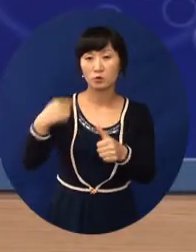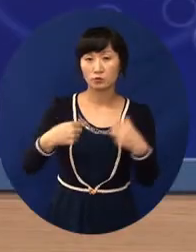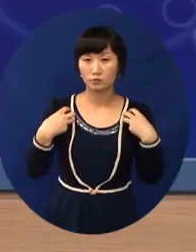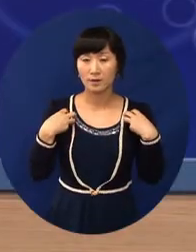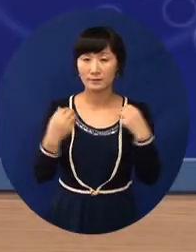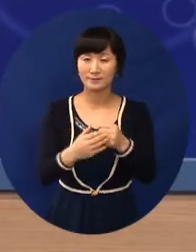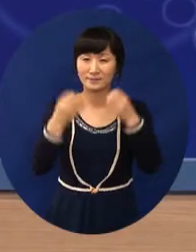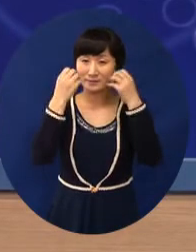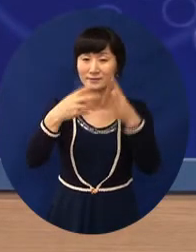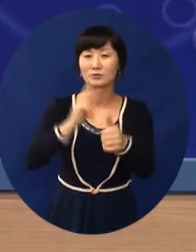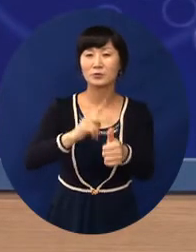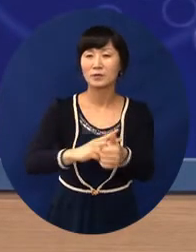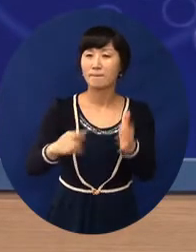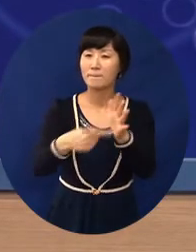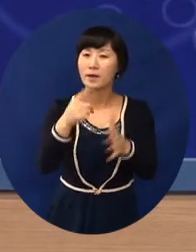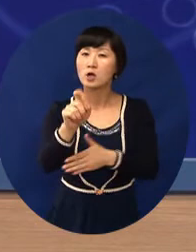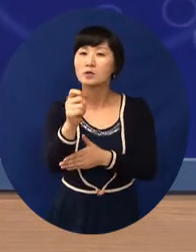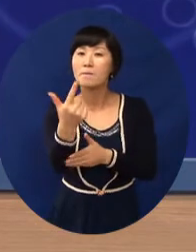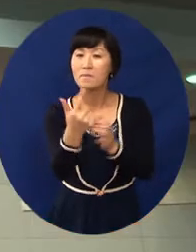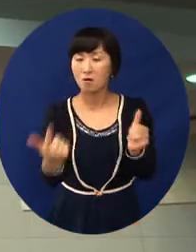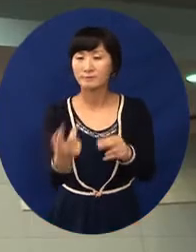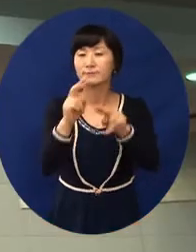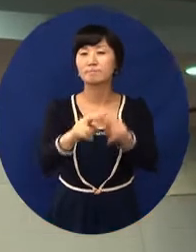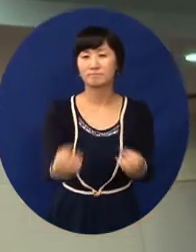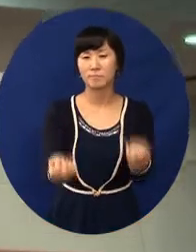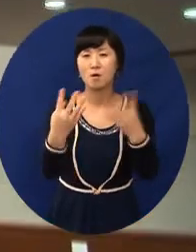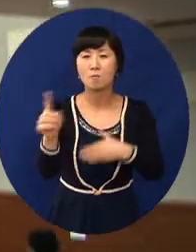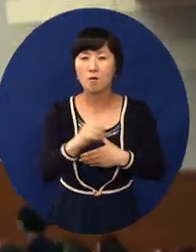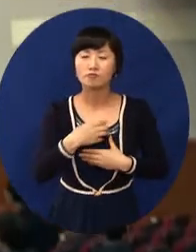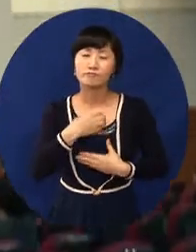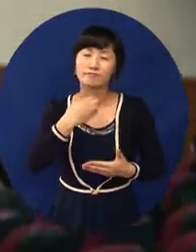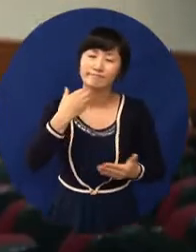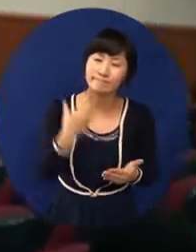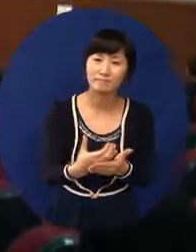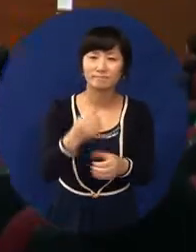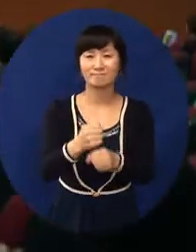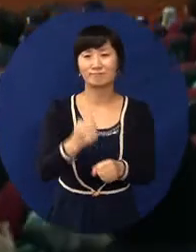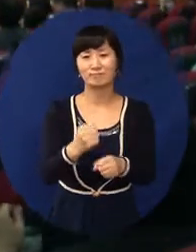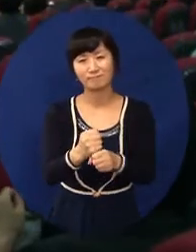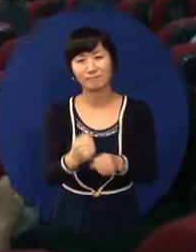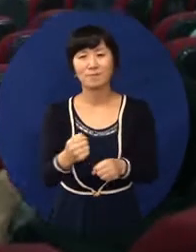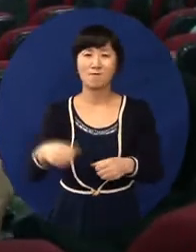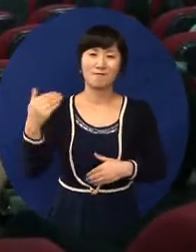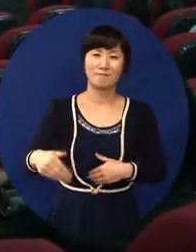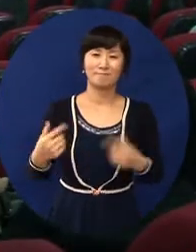대구시 교육청이 새내기 교사 116명의 임용식을 감동이 있는 축제장으로 꾸며 화제를